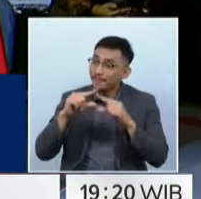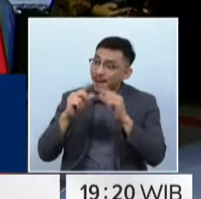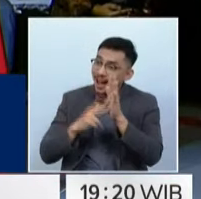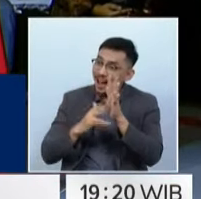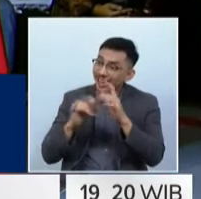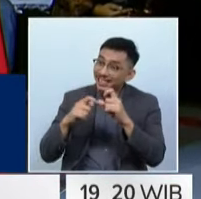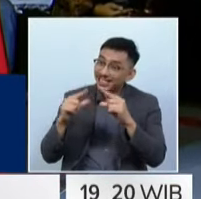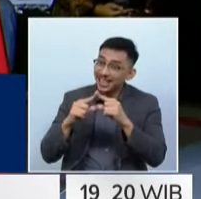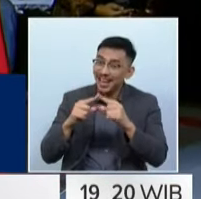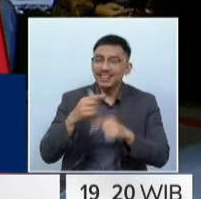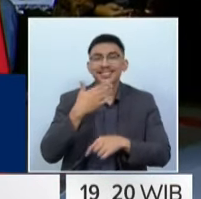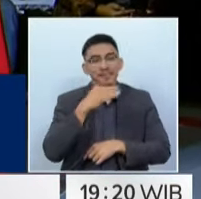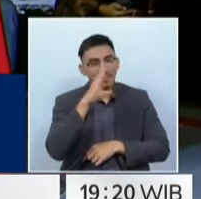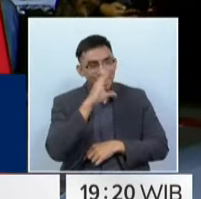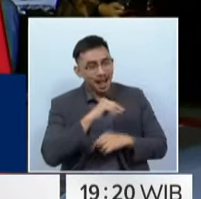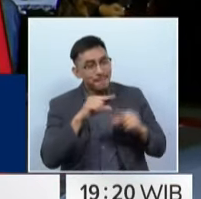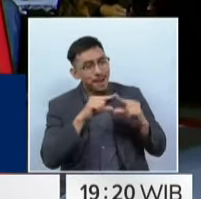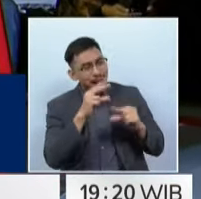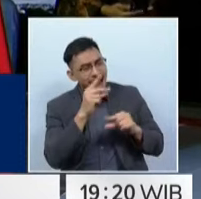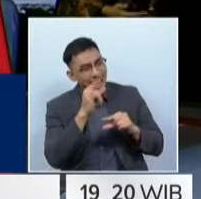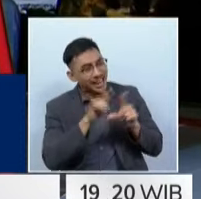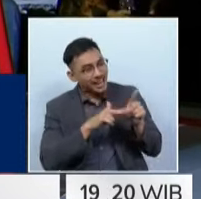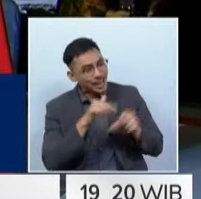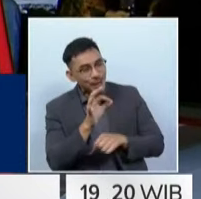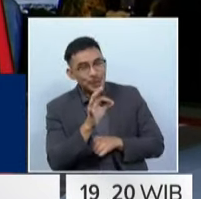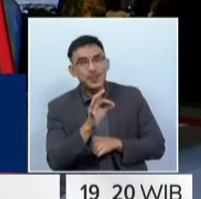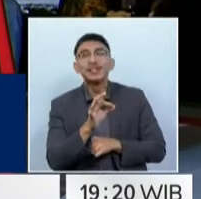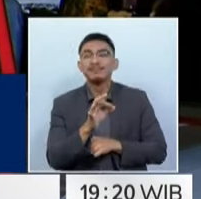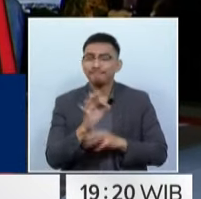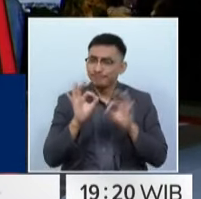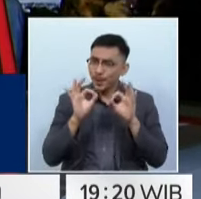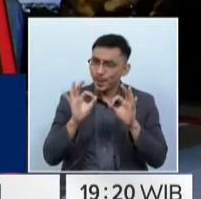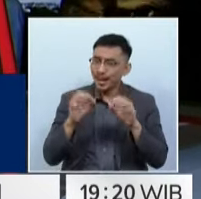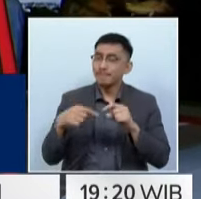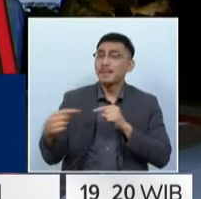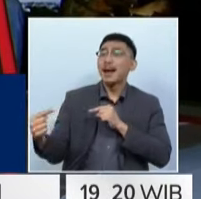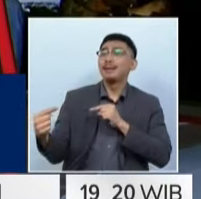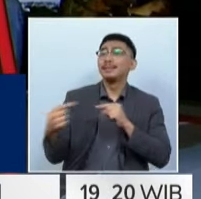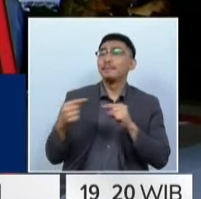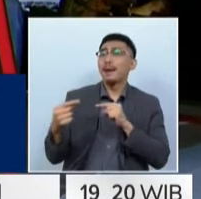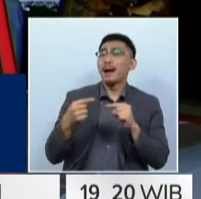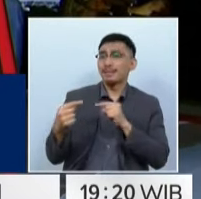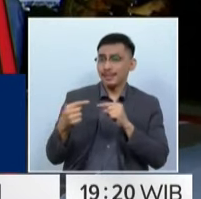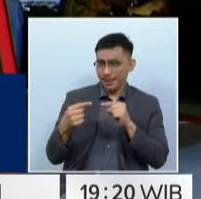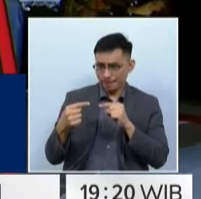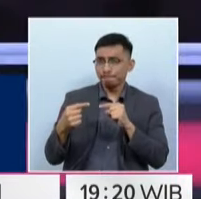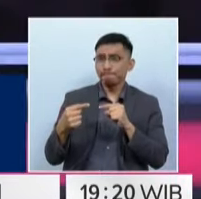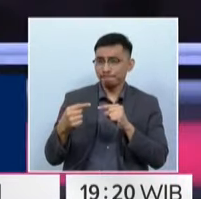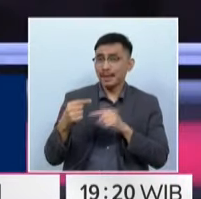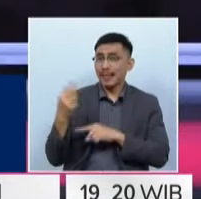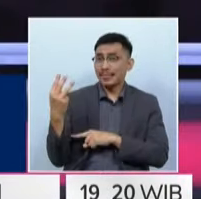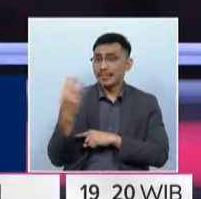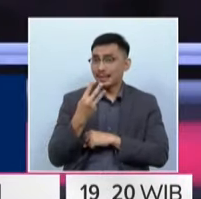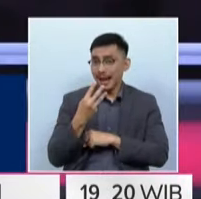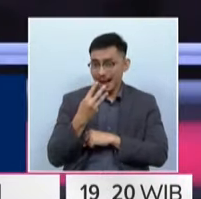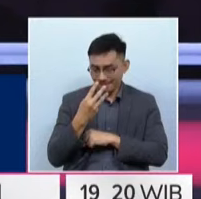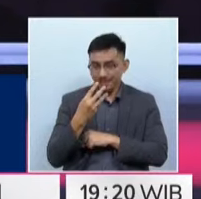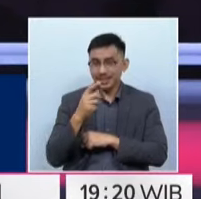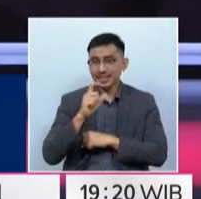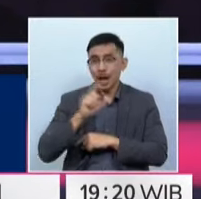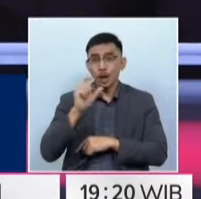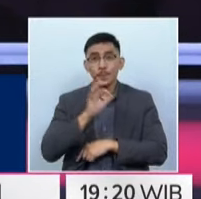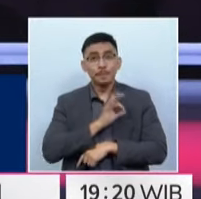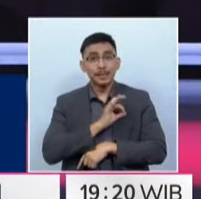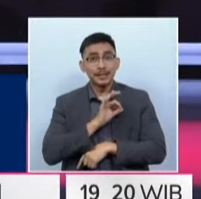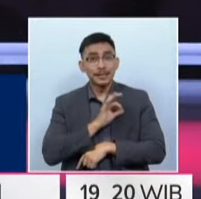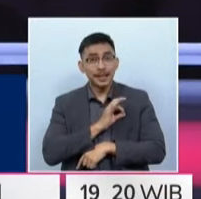hadirin dan pemirsa sebelum memulai debat ketiga calon presiden Pemilu 2024 terdapat sejumlah